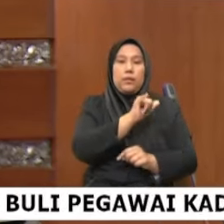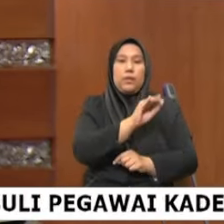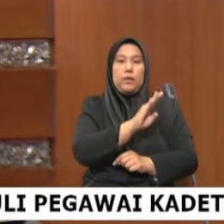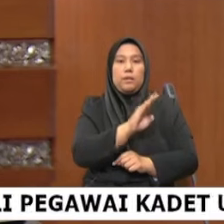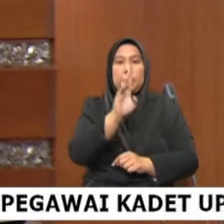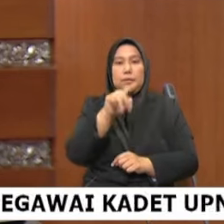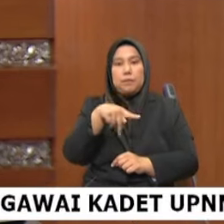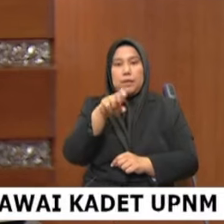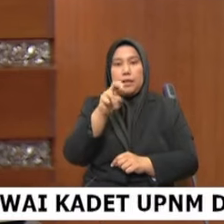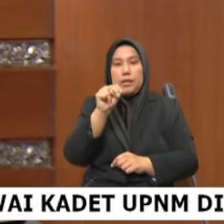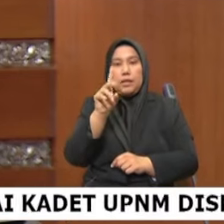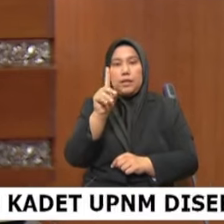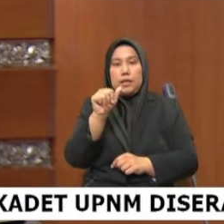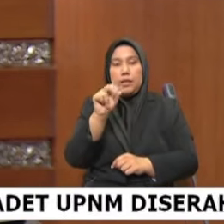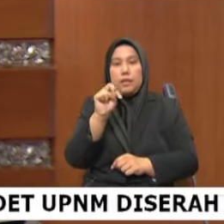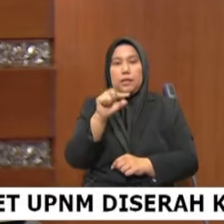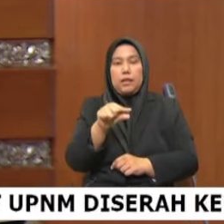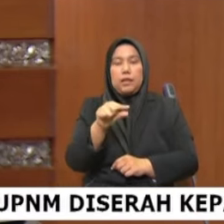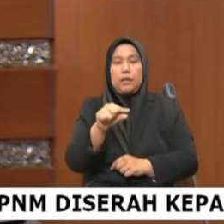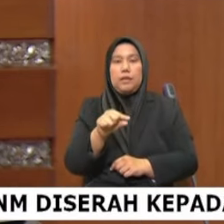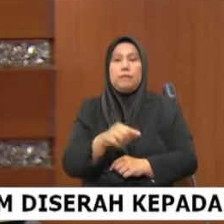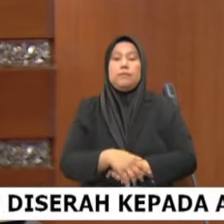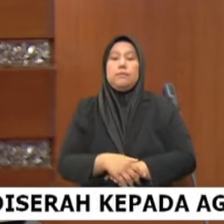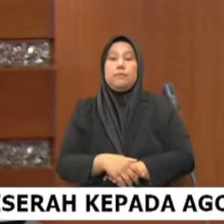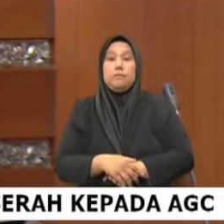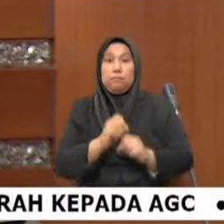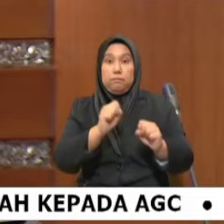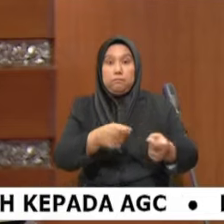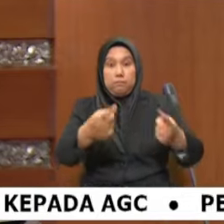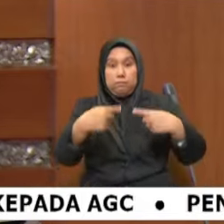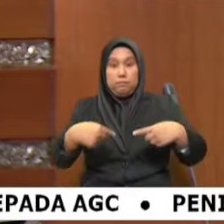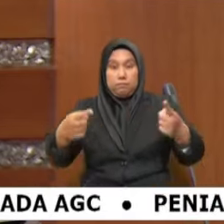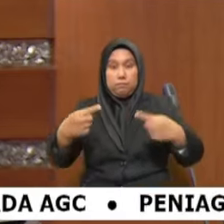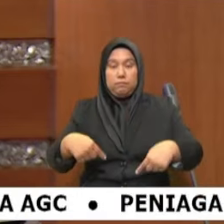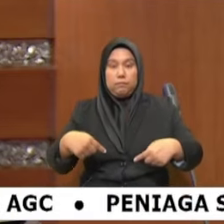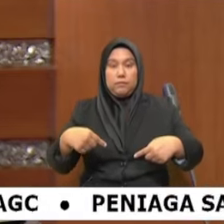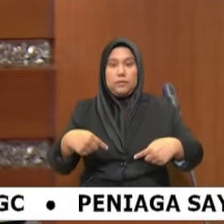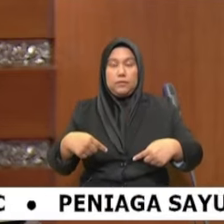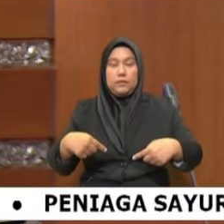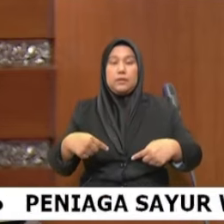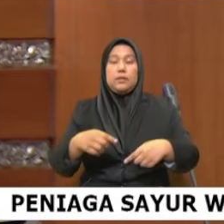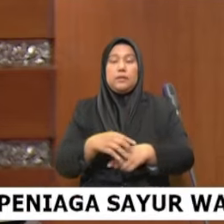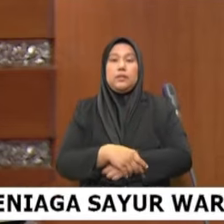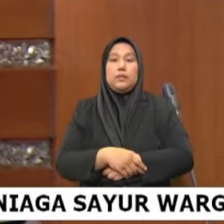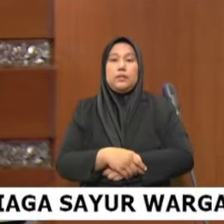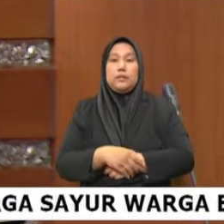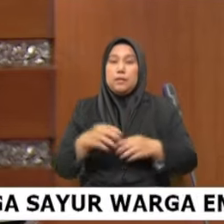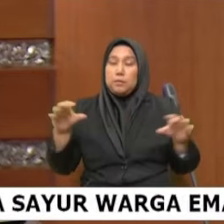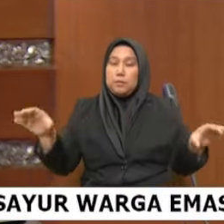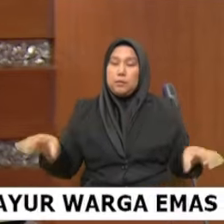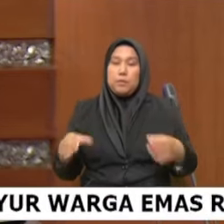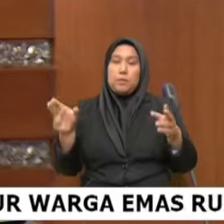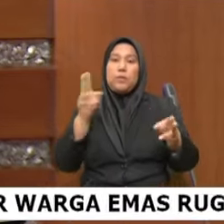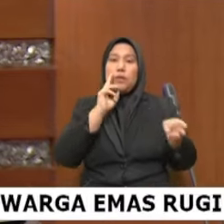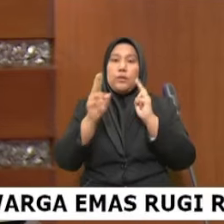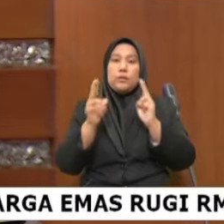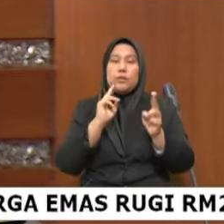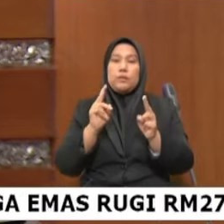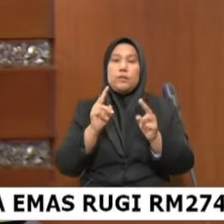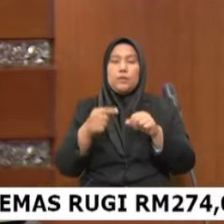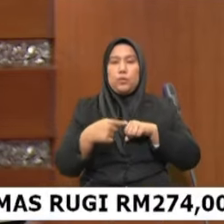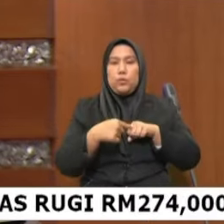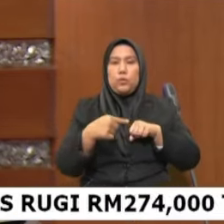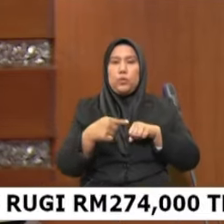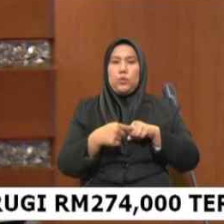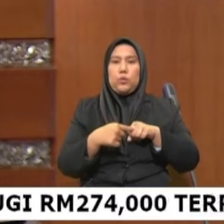membenarkan ahli-ahli parlimen datang ke Dewan menggunakan kekebalan dalam Dewan untuk membuat ucapan yang bersifat